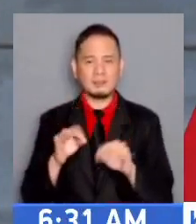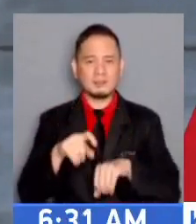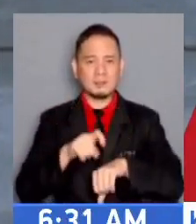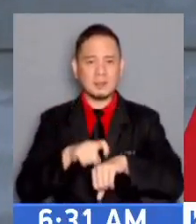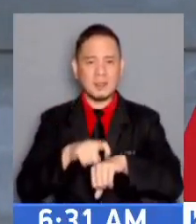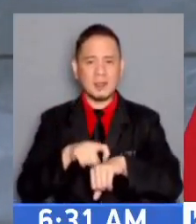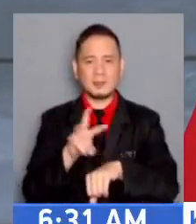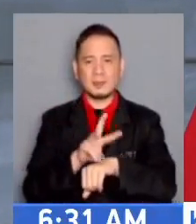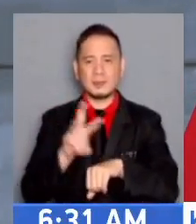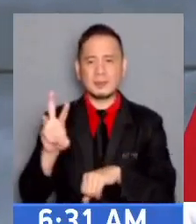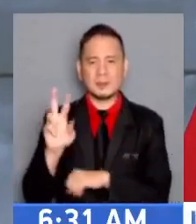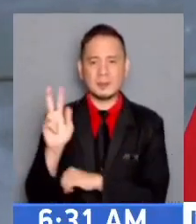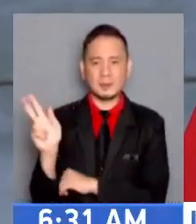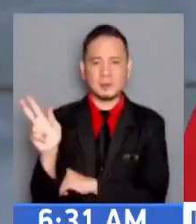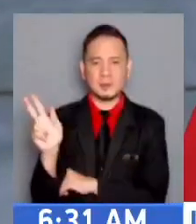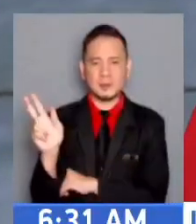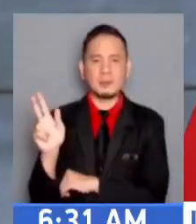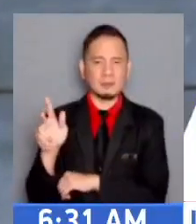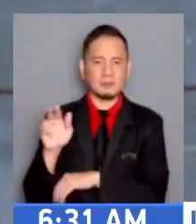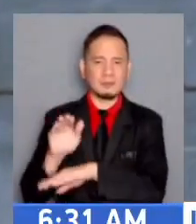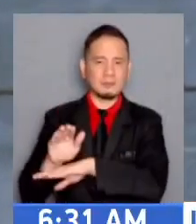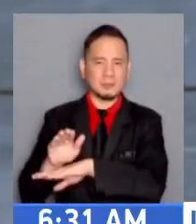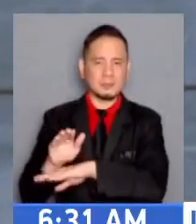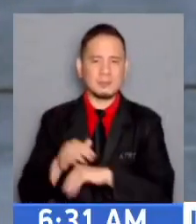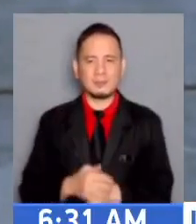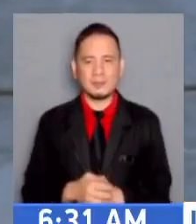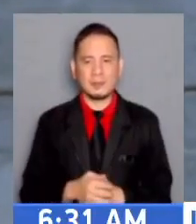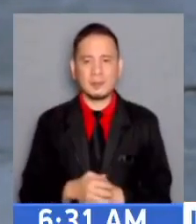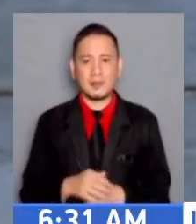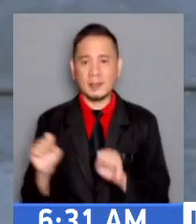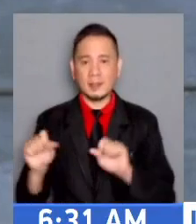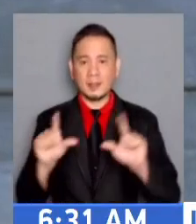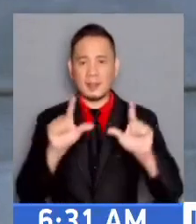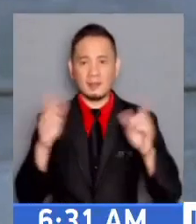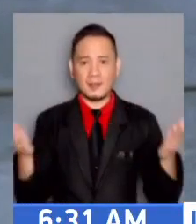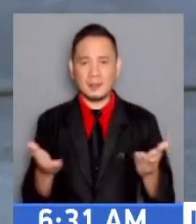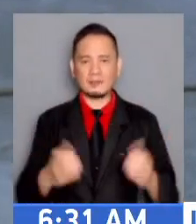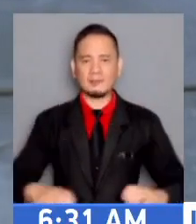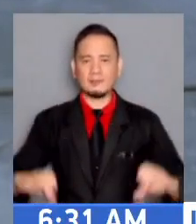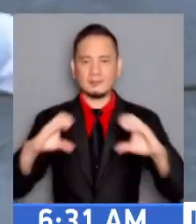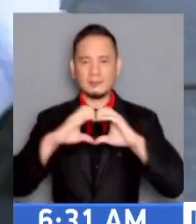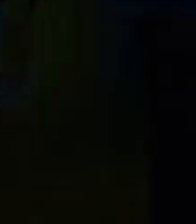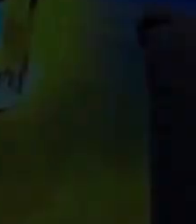6:30 p.m. Live mula rito sa Baclaran, ako si Nico Wahe para sa GMA Integrated News.